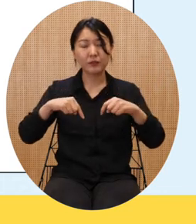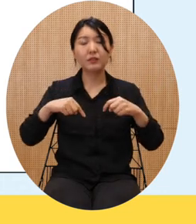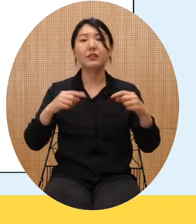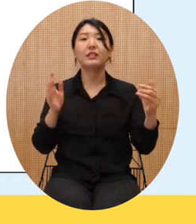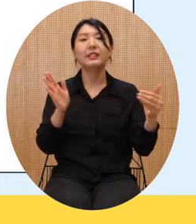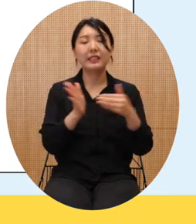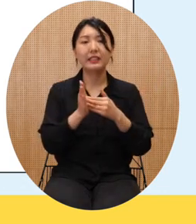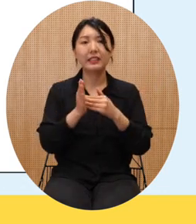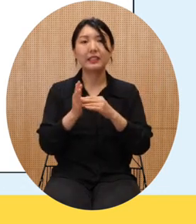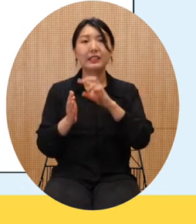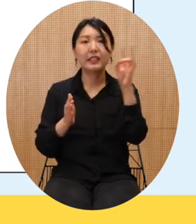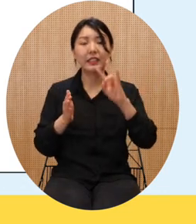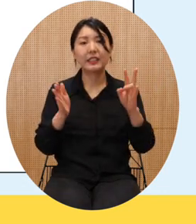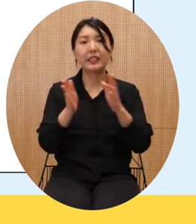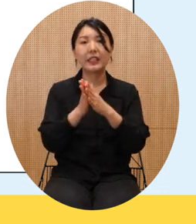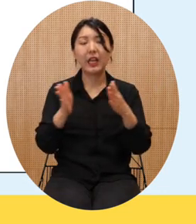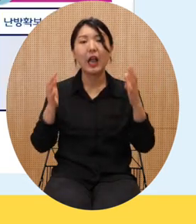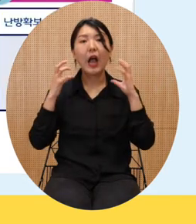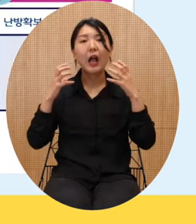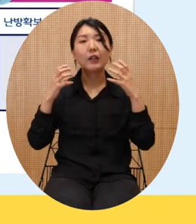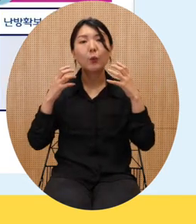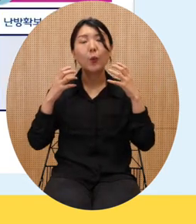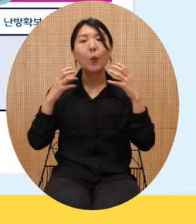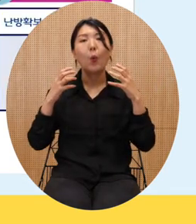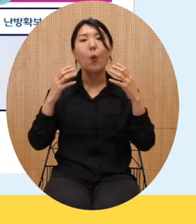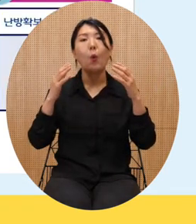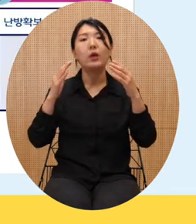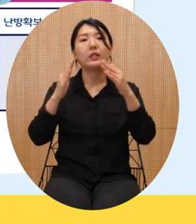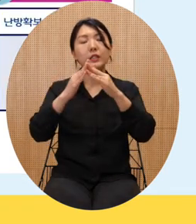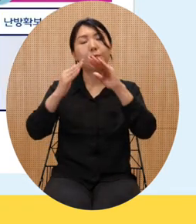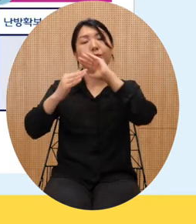면접을 했습니다. 예, 시흥에서 시작된